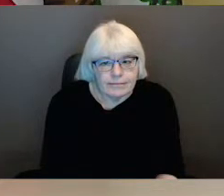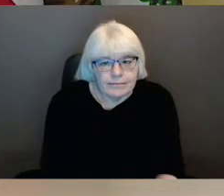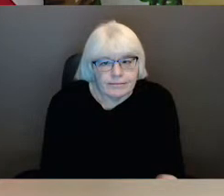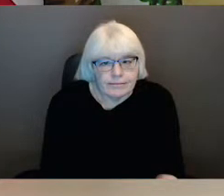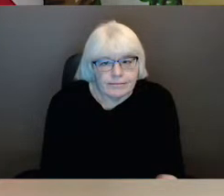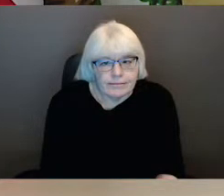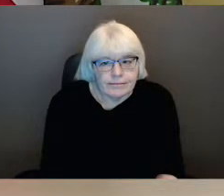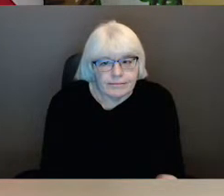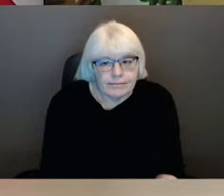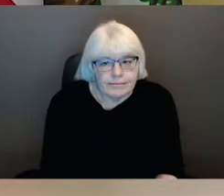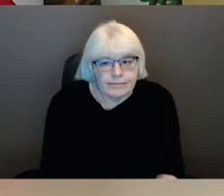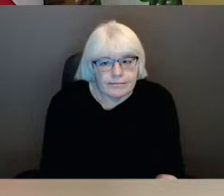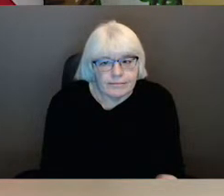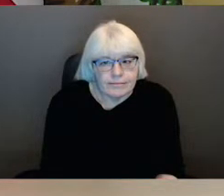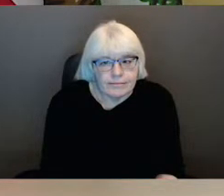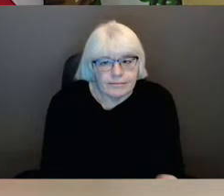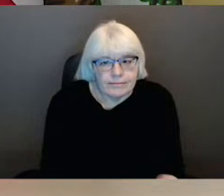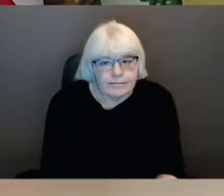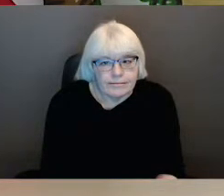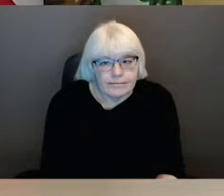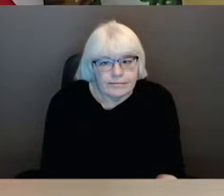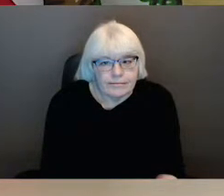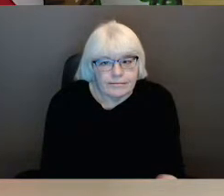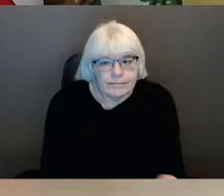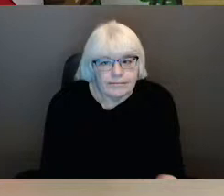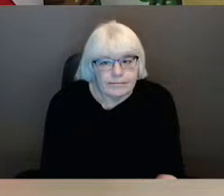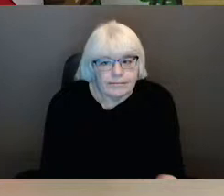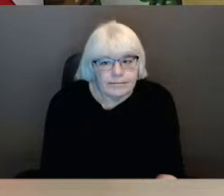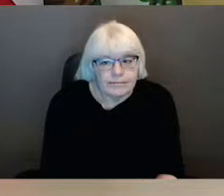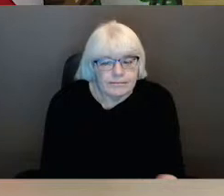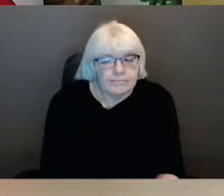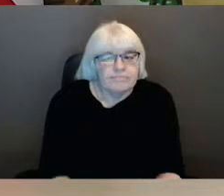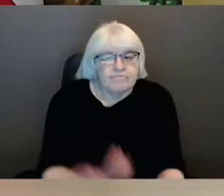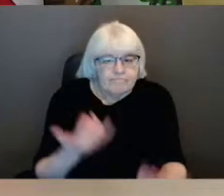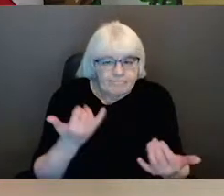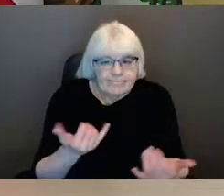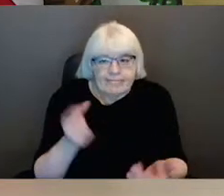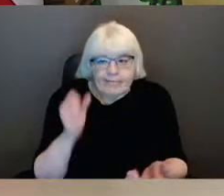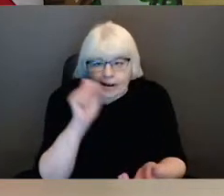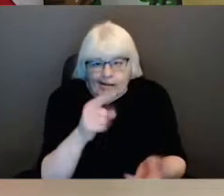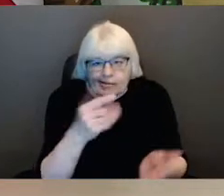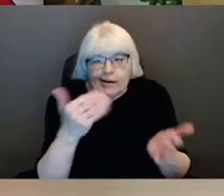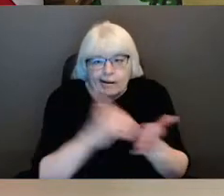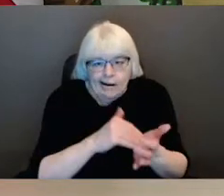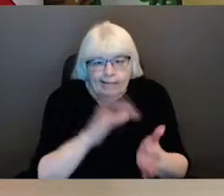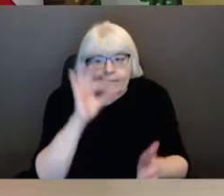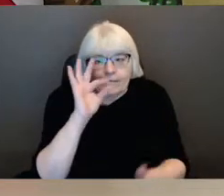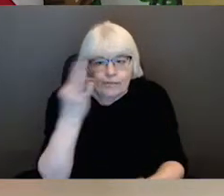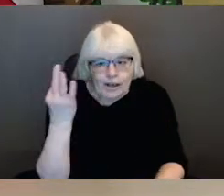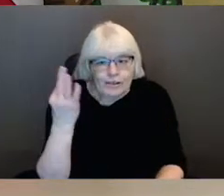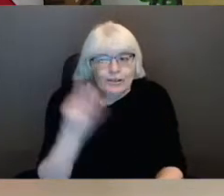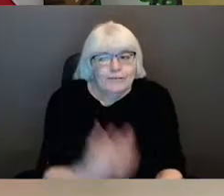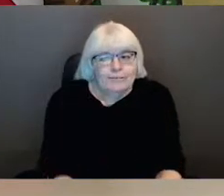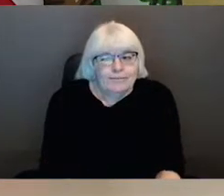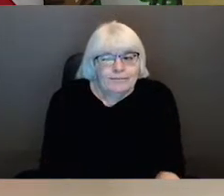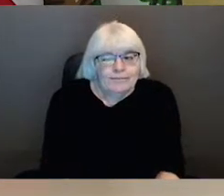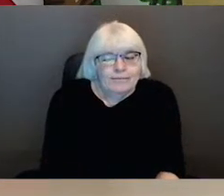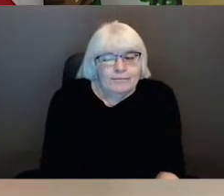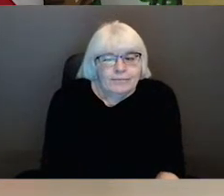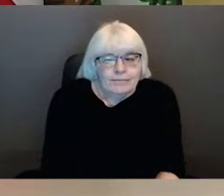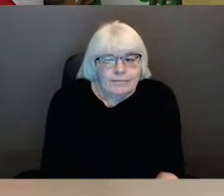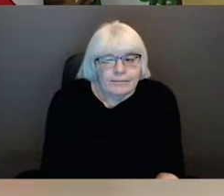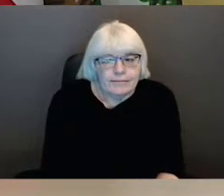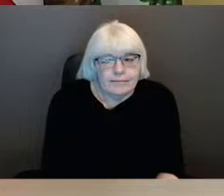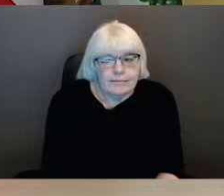écoles ont réouvert hier. Il y a déjà eu quelques petites alertes dans des autobus et dans des écoles. Jusqu'à